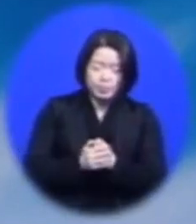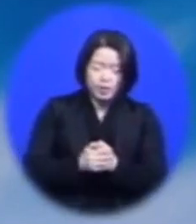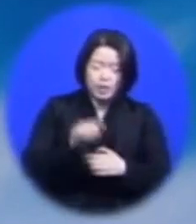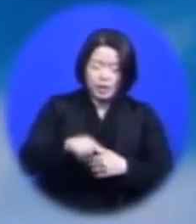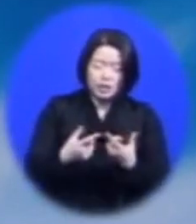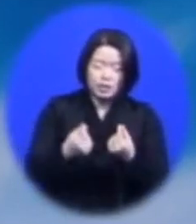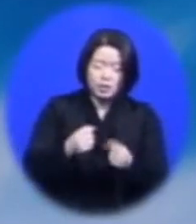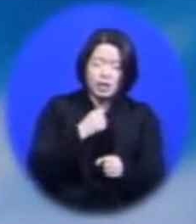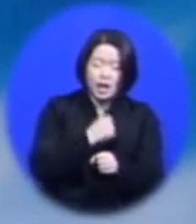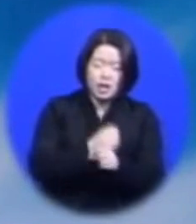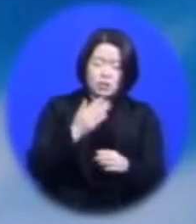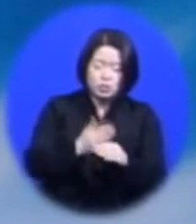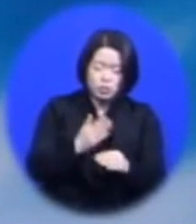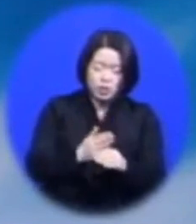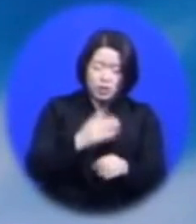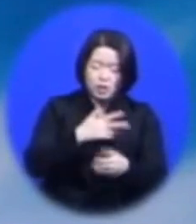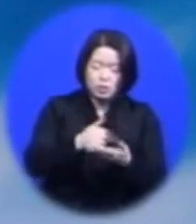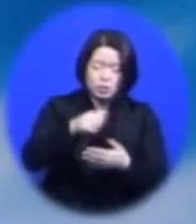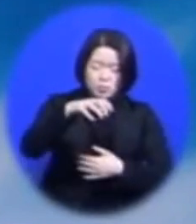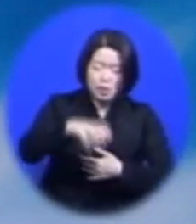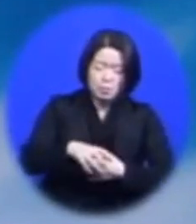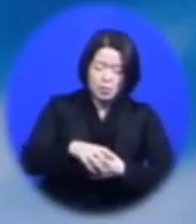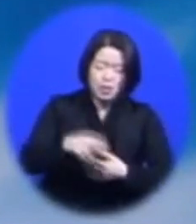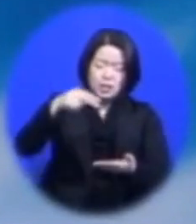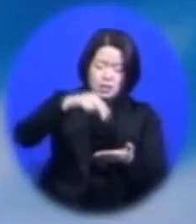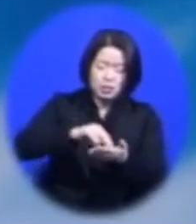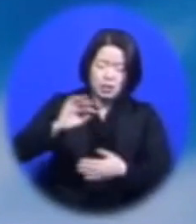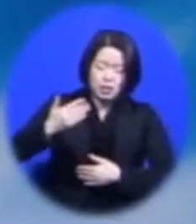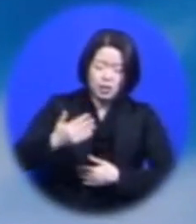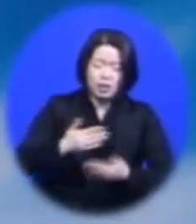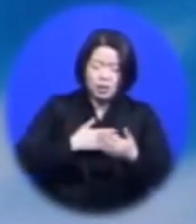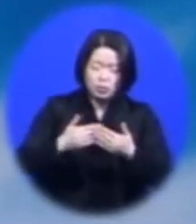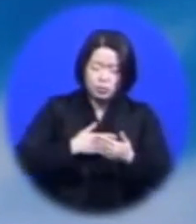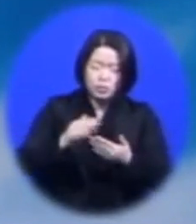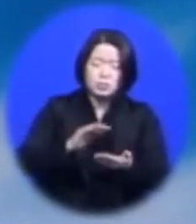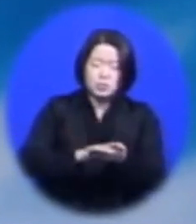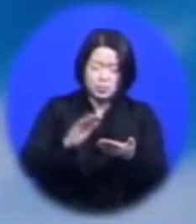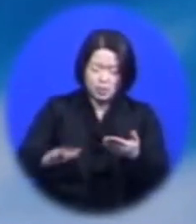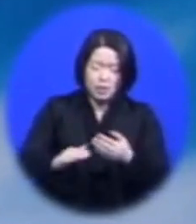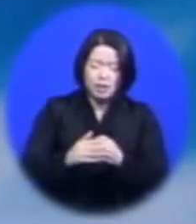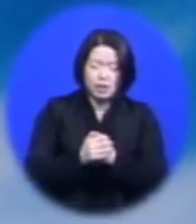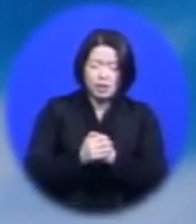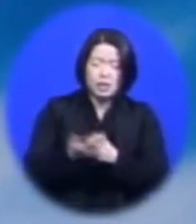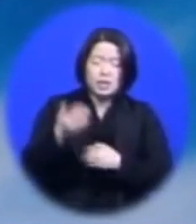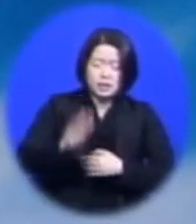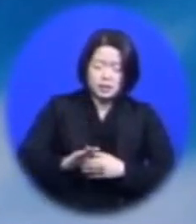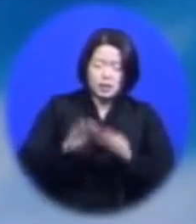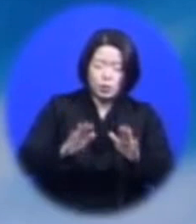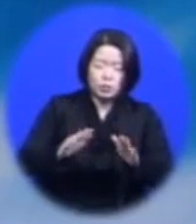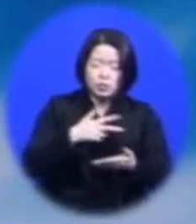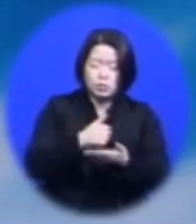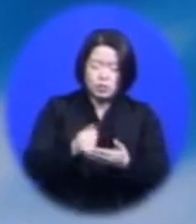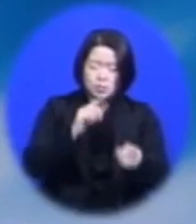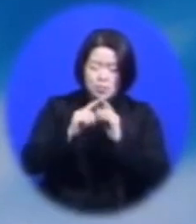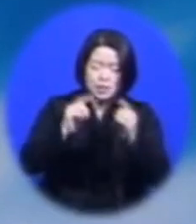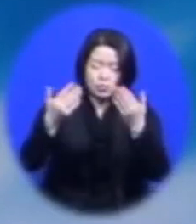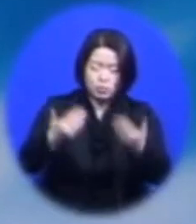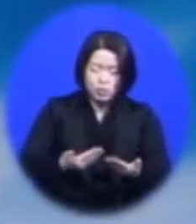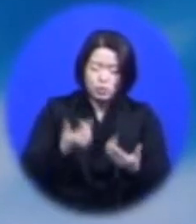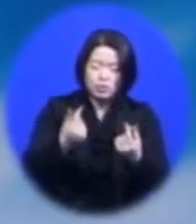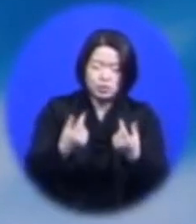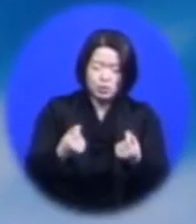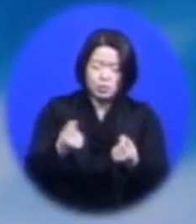이렇게 하다가 진짜 주님 앞에 설 때가 오게 될까 두렵습니다. 그러나 오늘 주님 말씀하신 것처럼 잠든